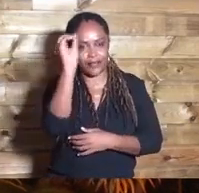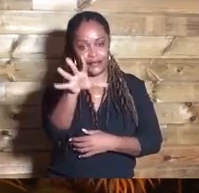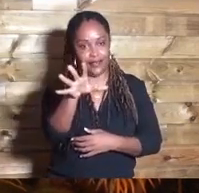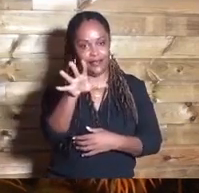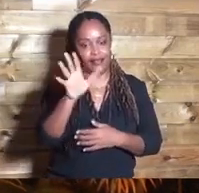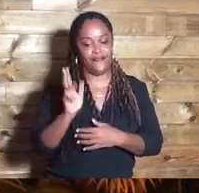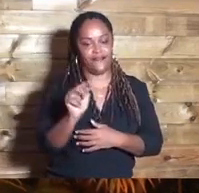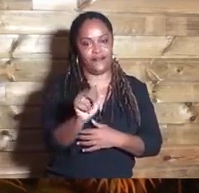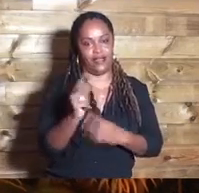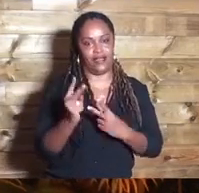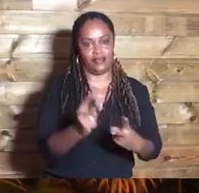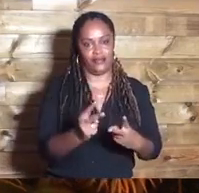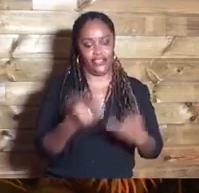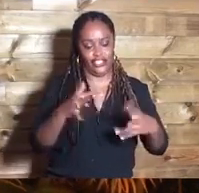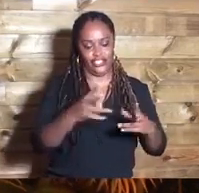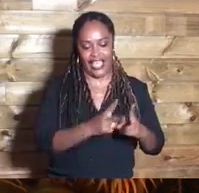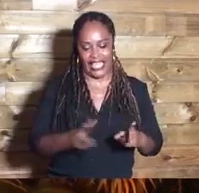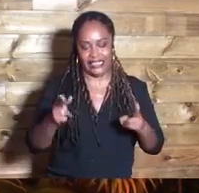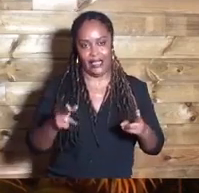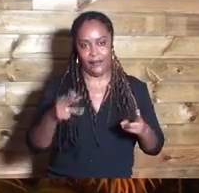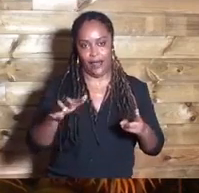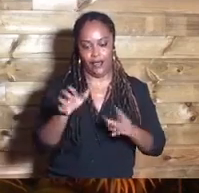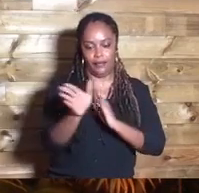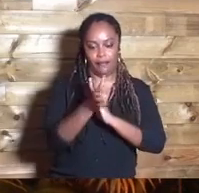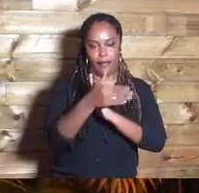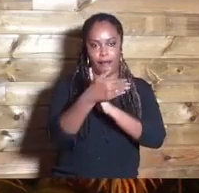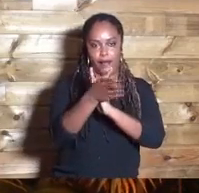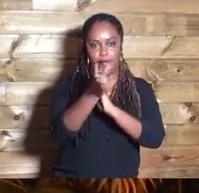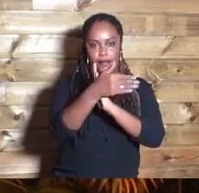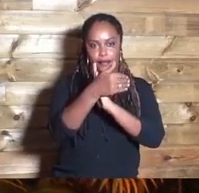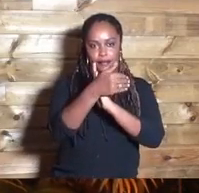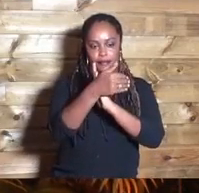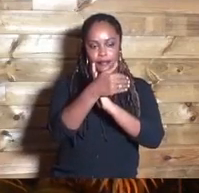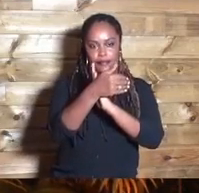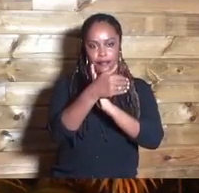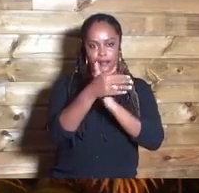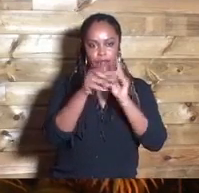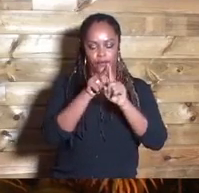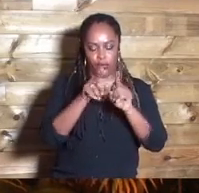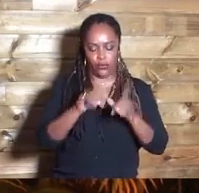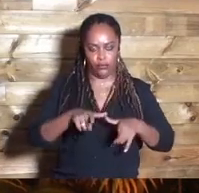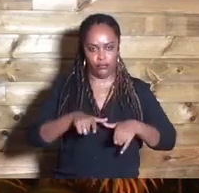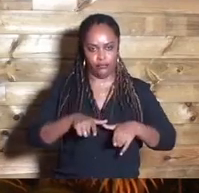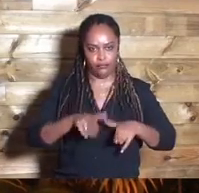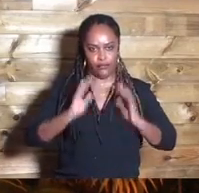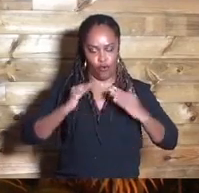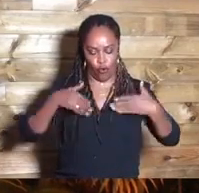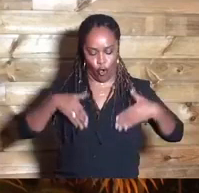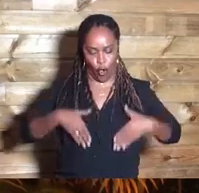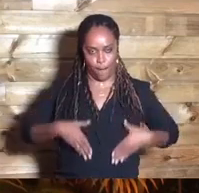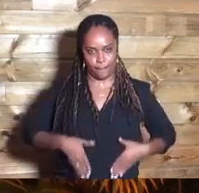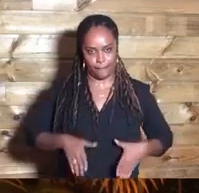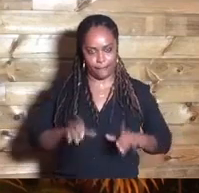nous avions franchi une étape quand j'ai vu ce drapeau décliné et en robe et en maillot de bain. Le